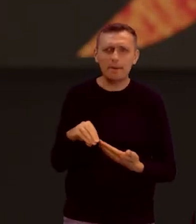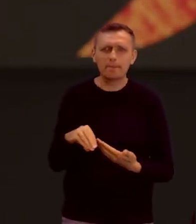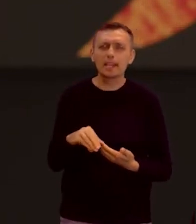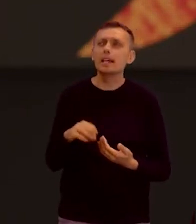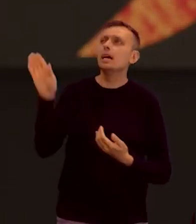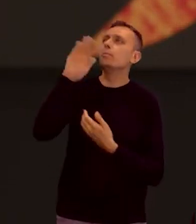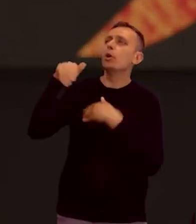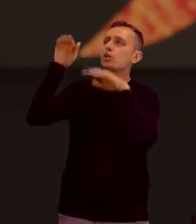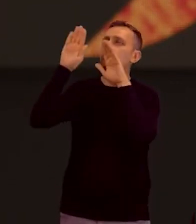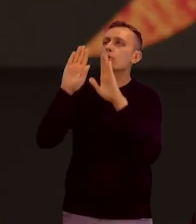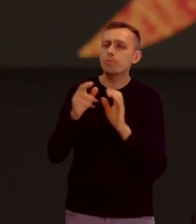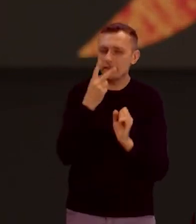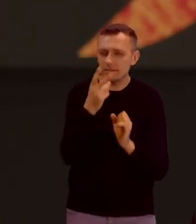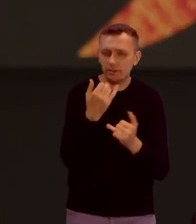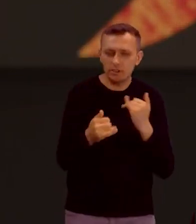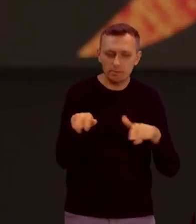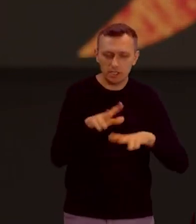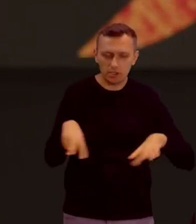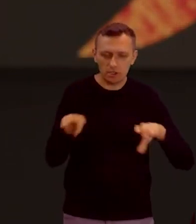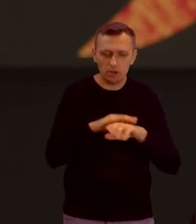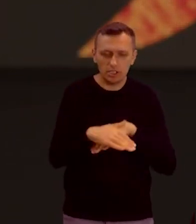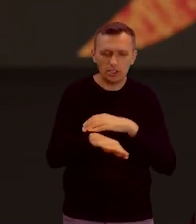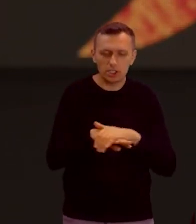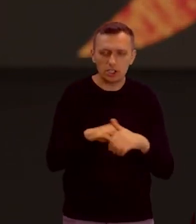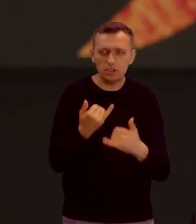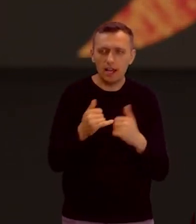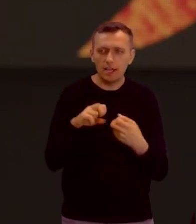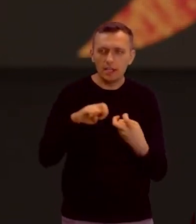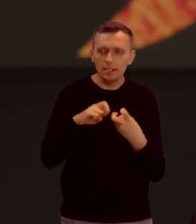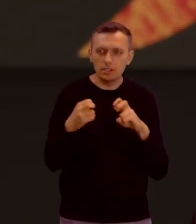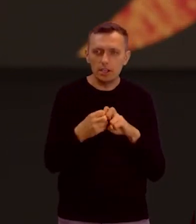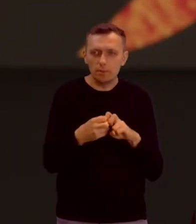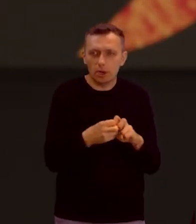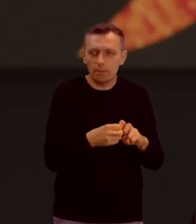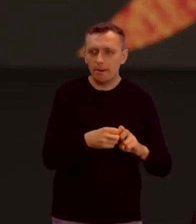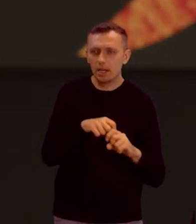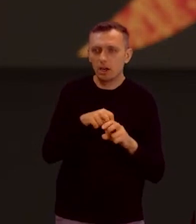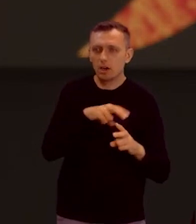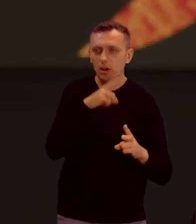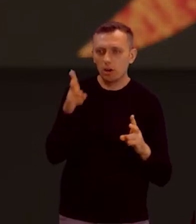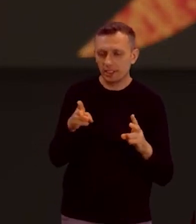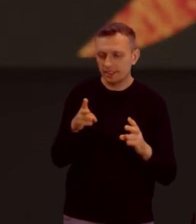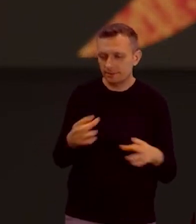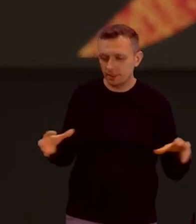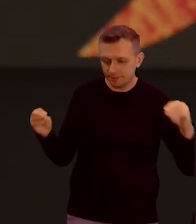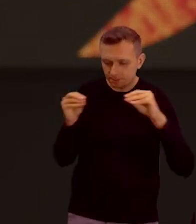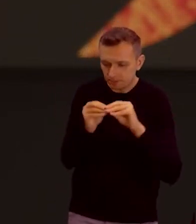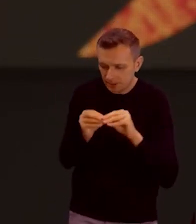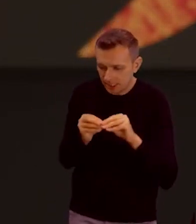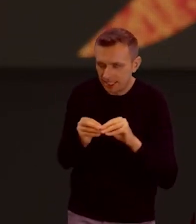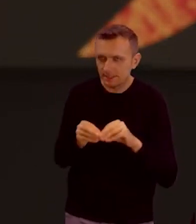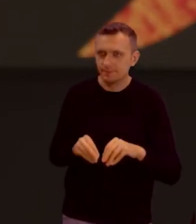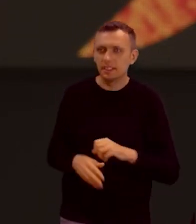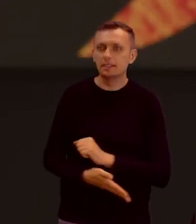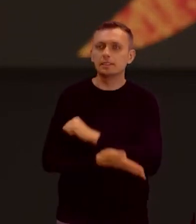się na wezwanie, gdy nadejdą kłopoty. I oto słowo do nas, mężów i